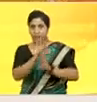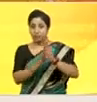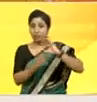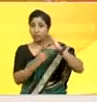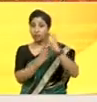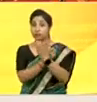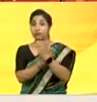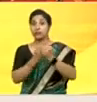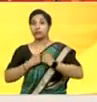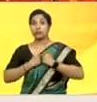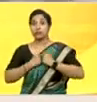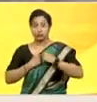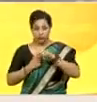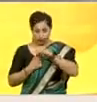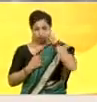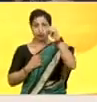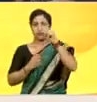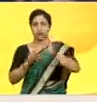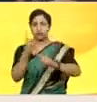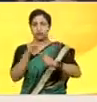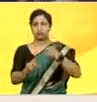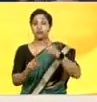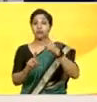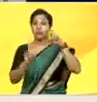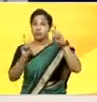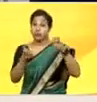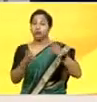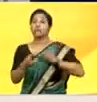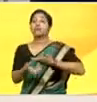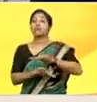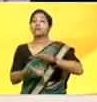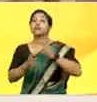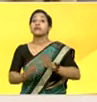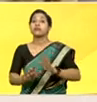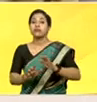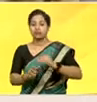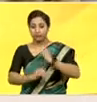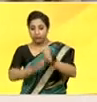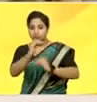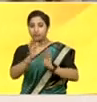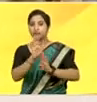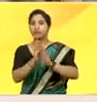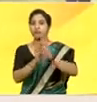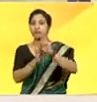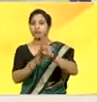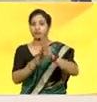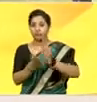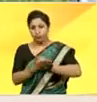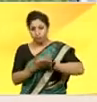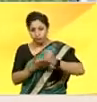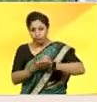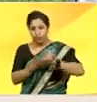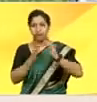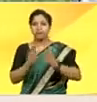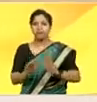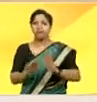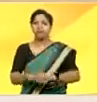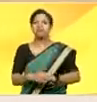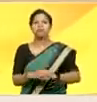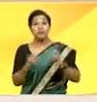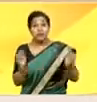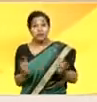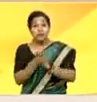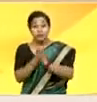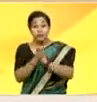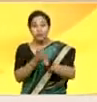की, गौरवशाली इतिहास की और विकसित भारत के प्रयास की।